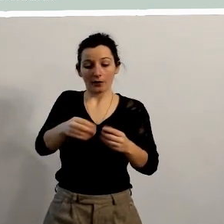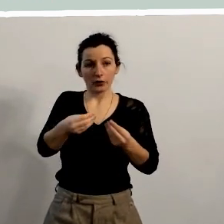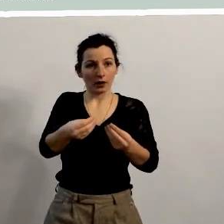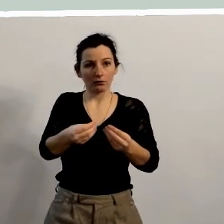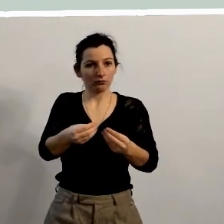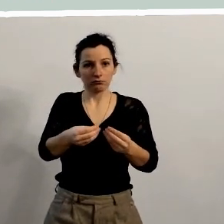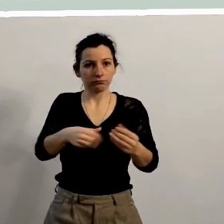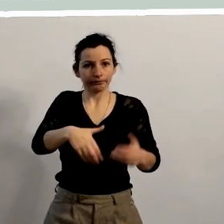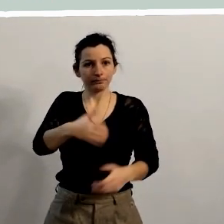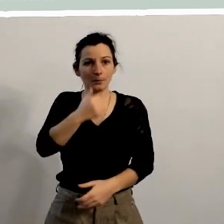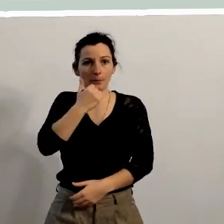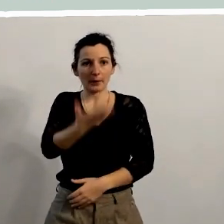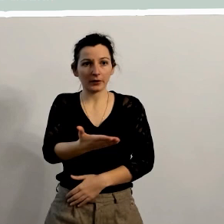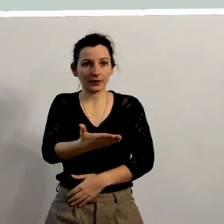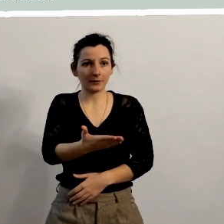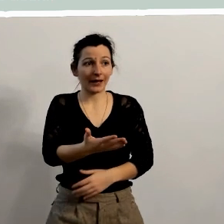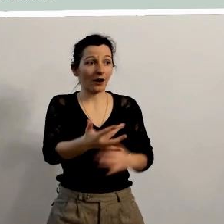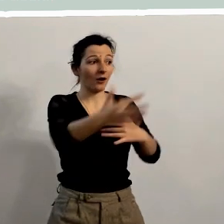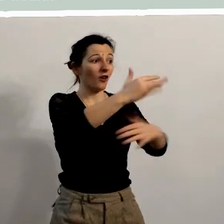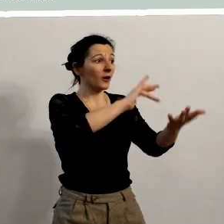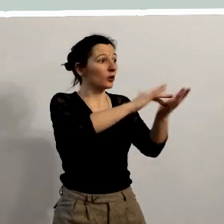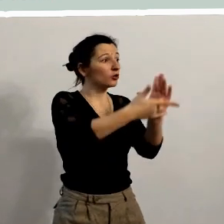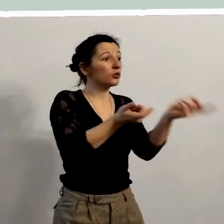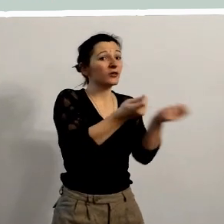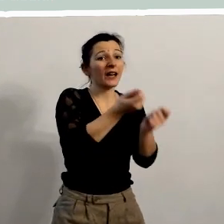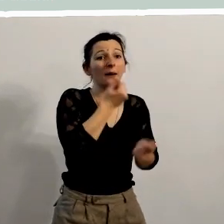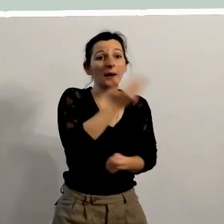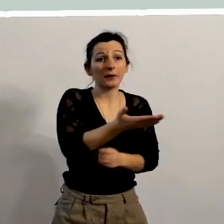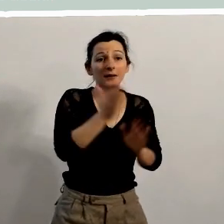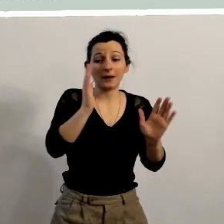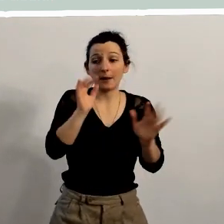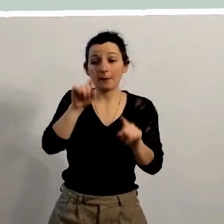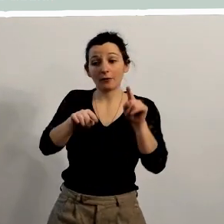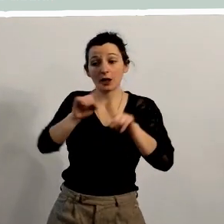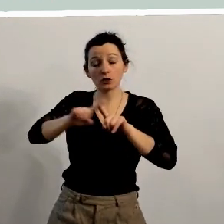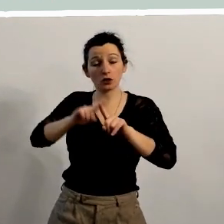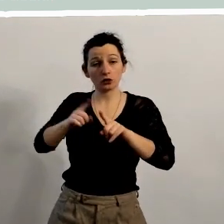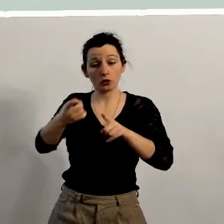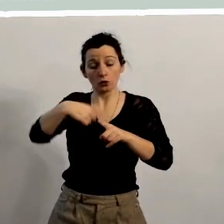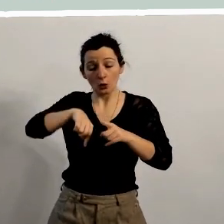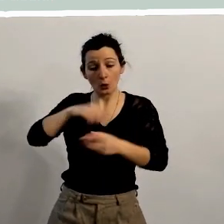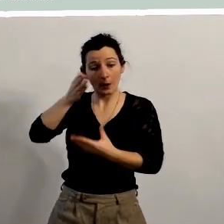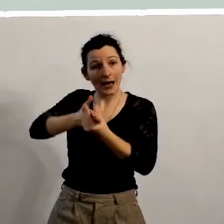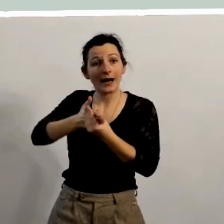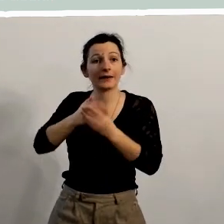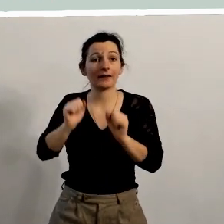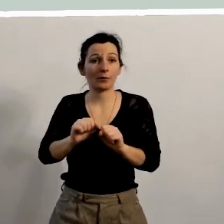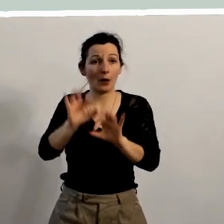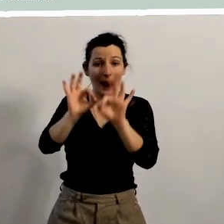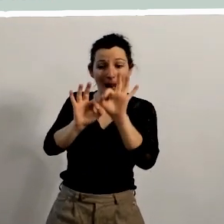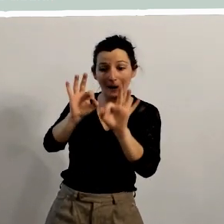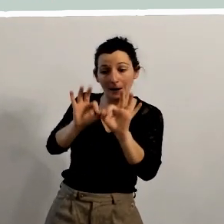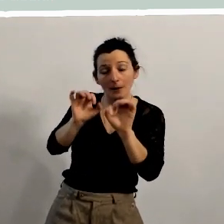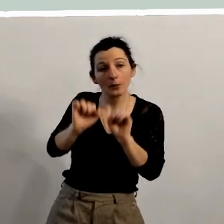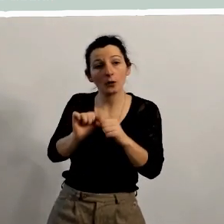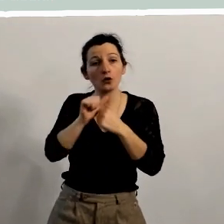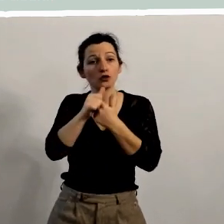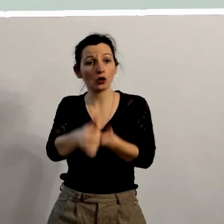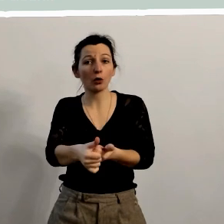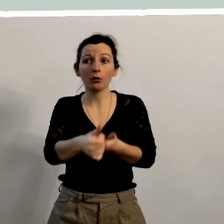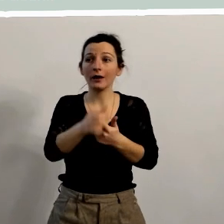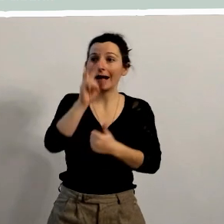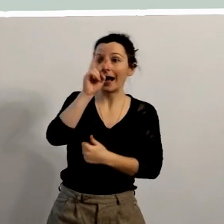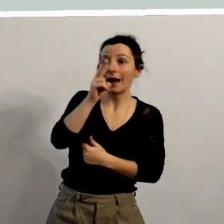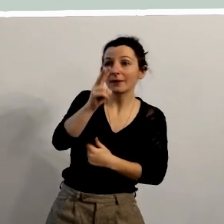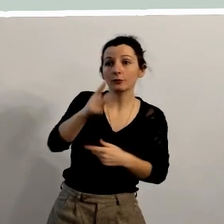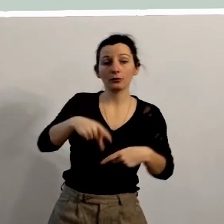peut maîtriser, d'autres pas, mais il y a une partie donc de notre environnement qui est modifiable par notre comportement